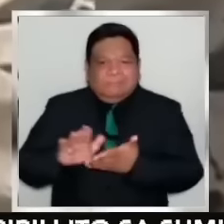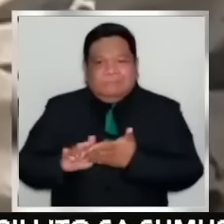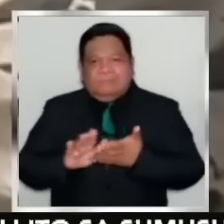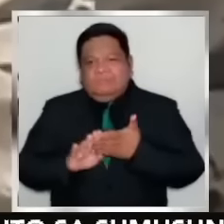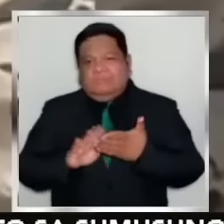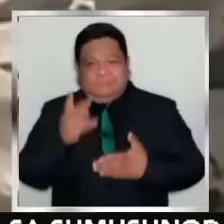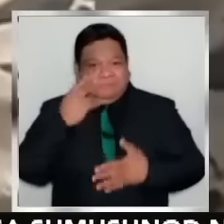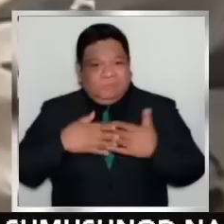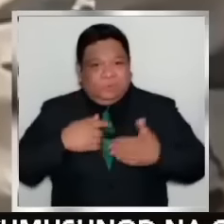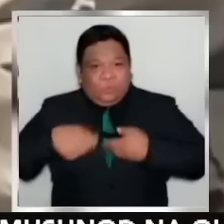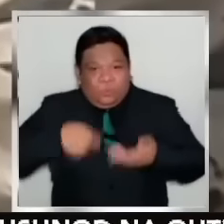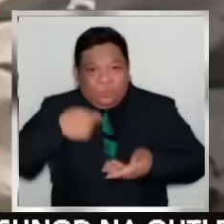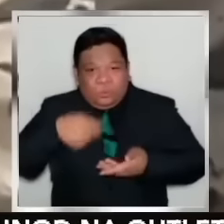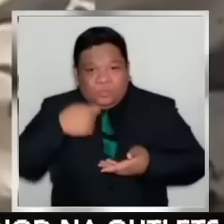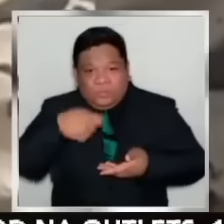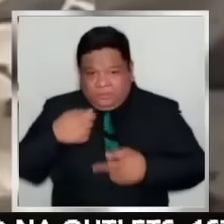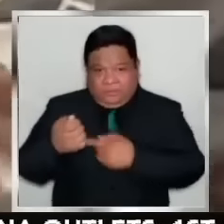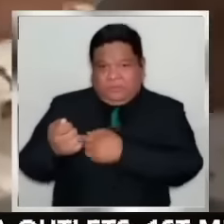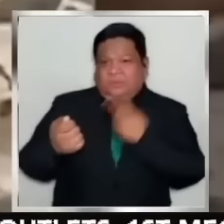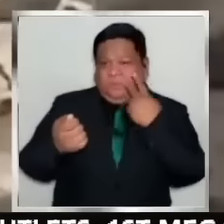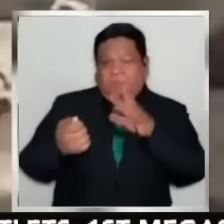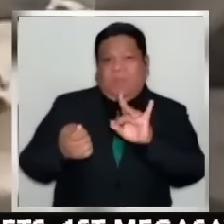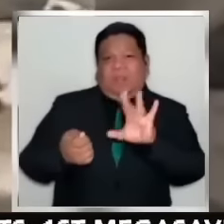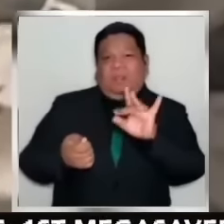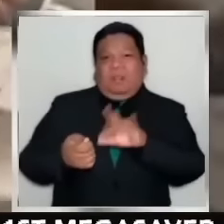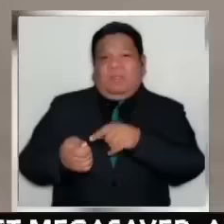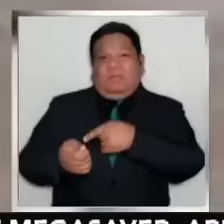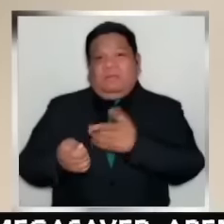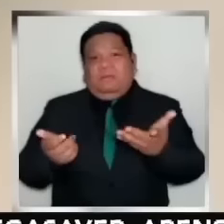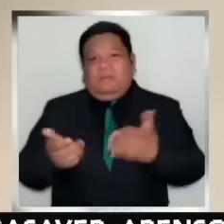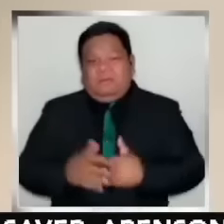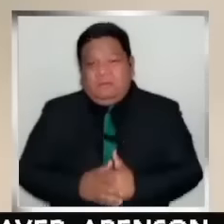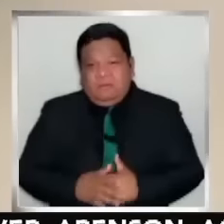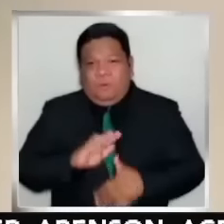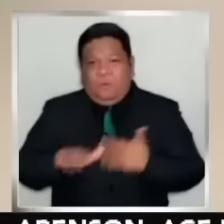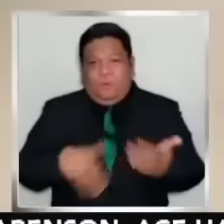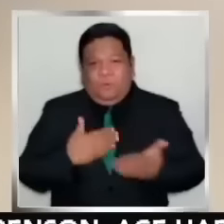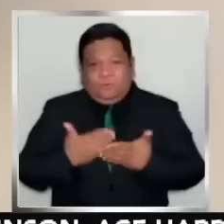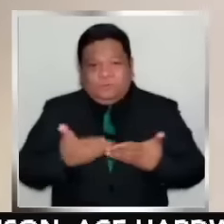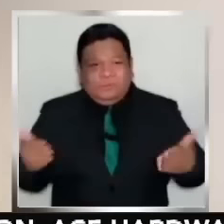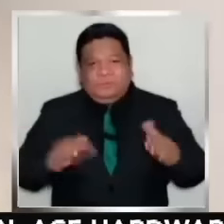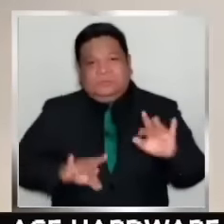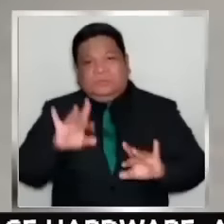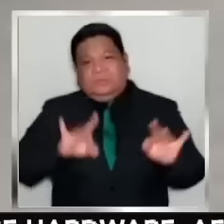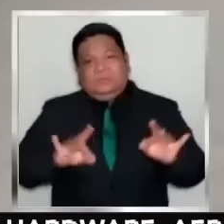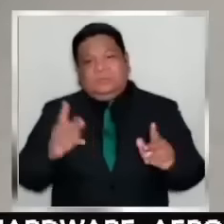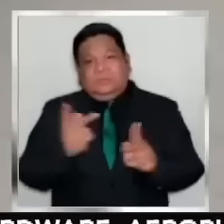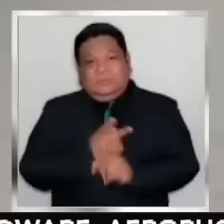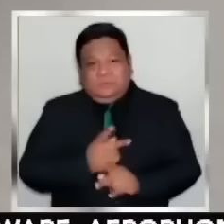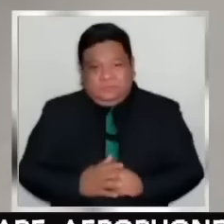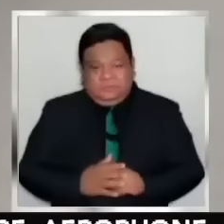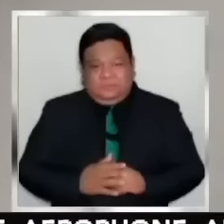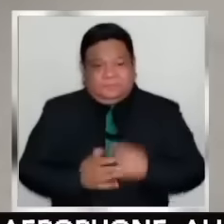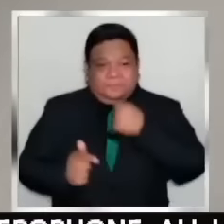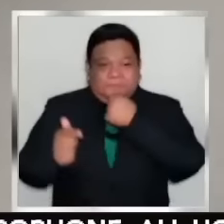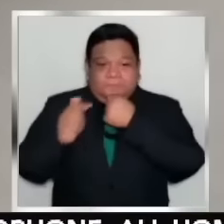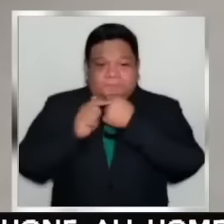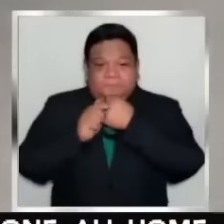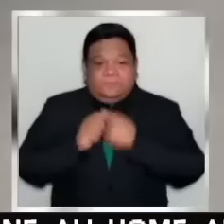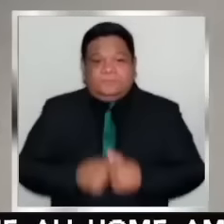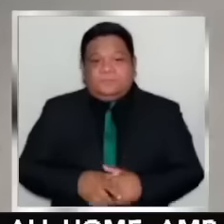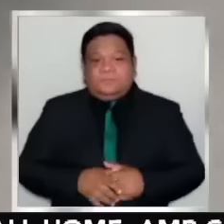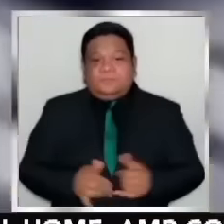Tiwang kutsara na mo, no? Suro lalay, tanan-tanan na mo nagamit. Sinuspindi muna ang mga klase sa lahat ng antas sa ilang lugar